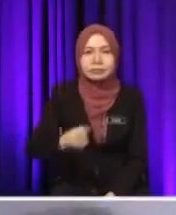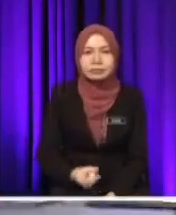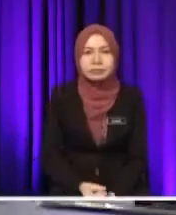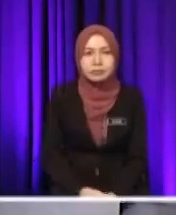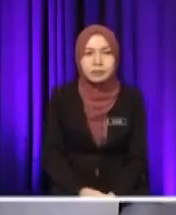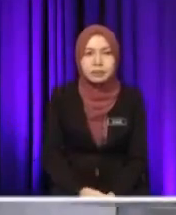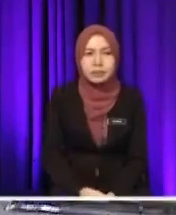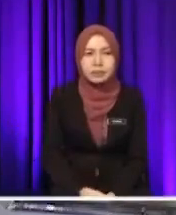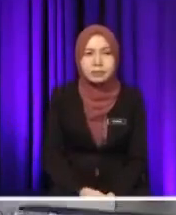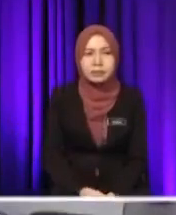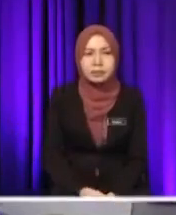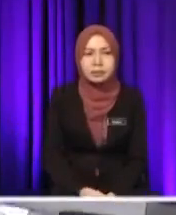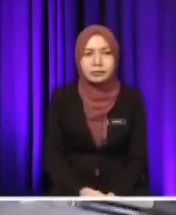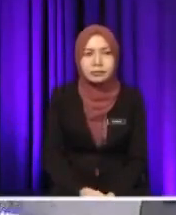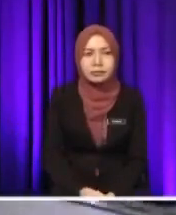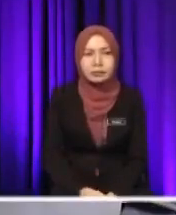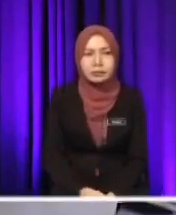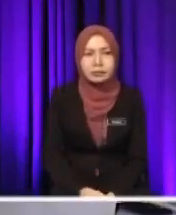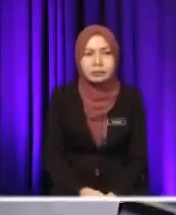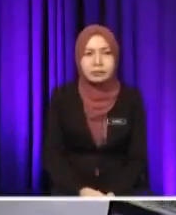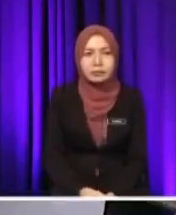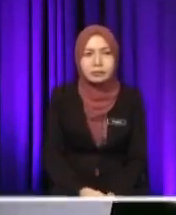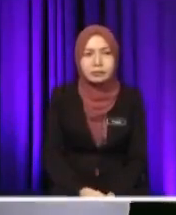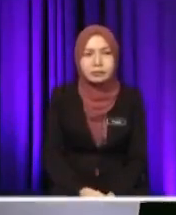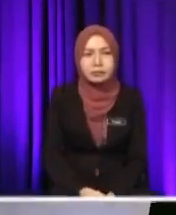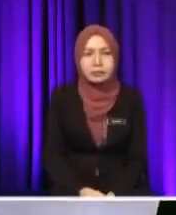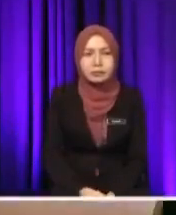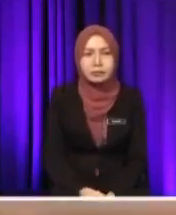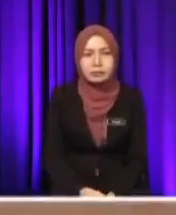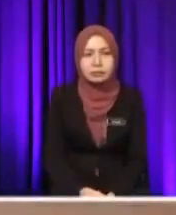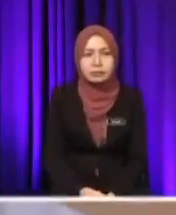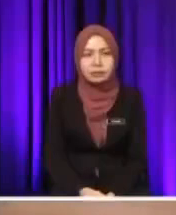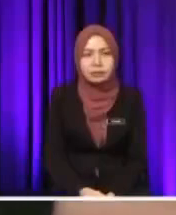je tu? Bagi larut lah. Okey. Cukup. Okey dah. Okey cukup.